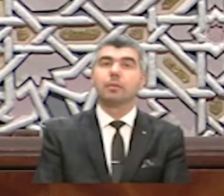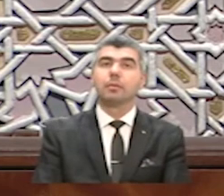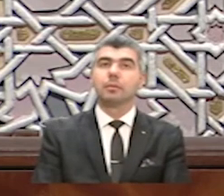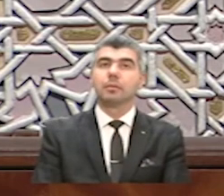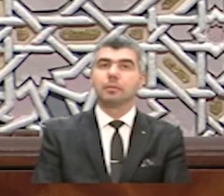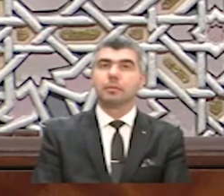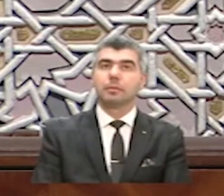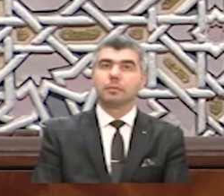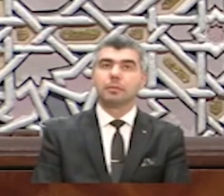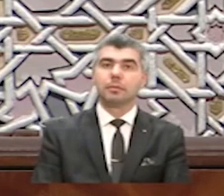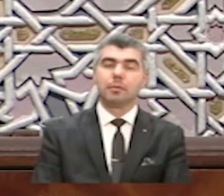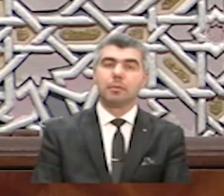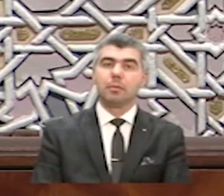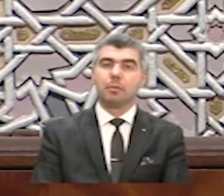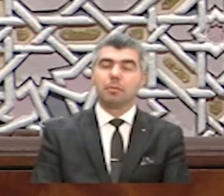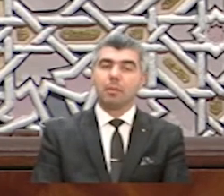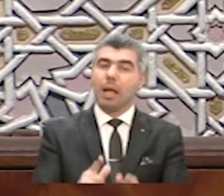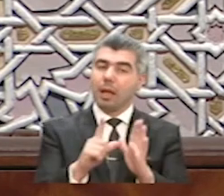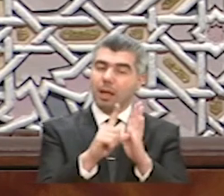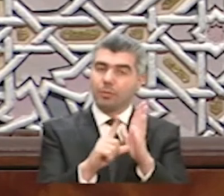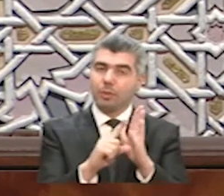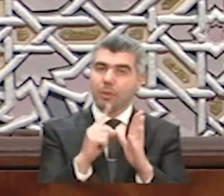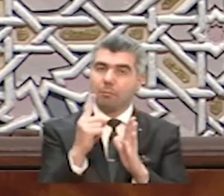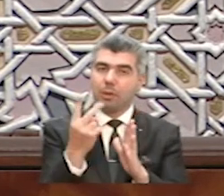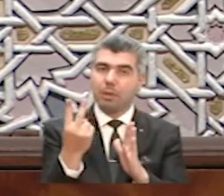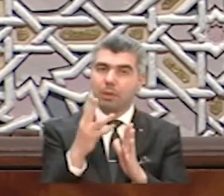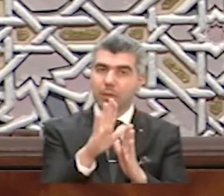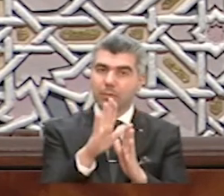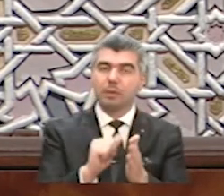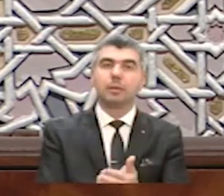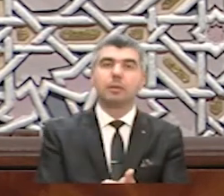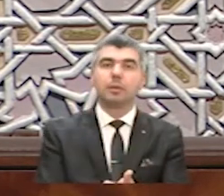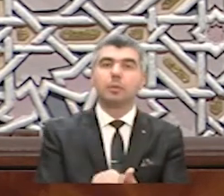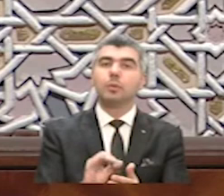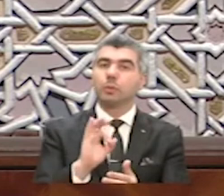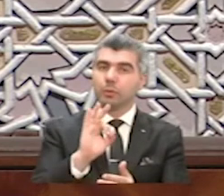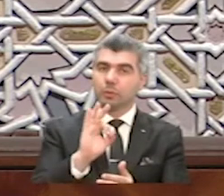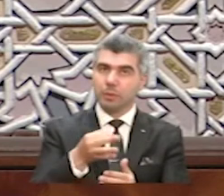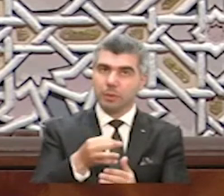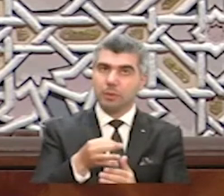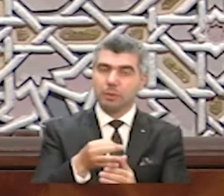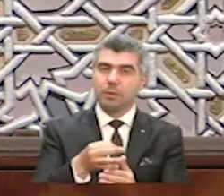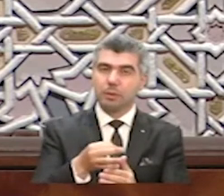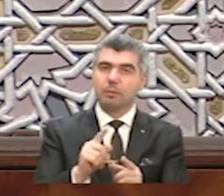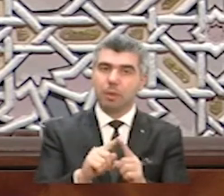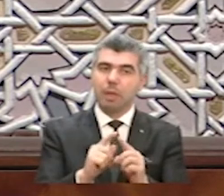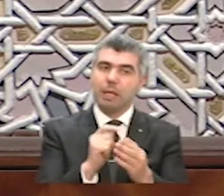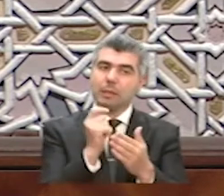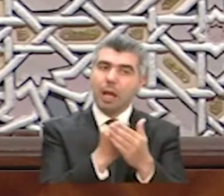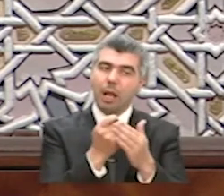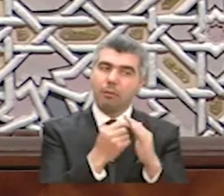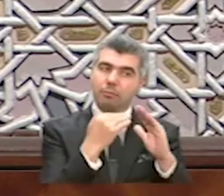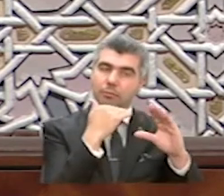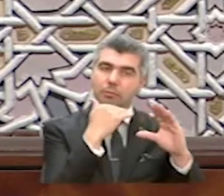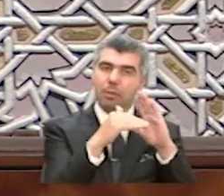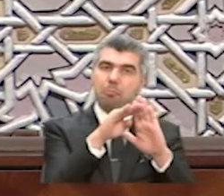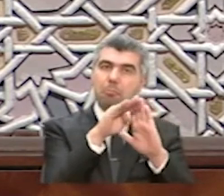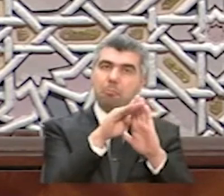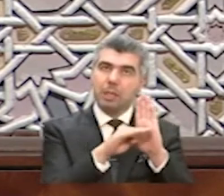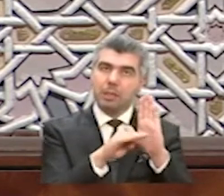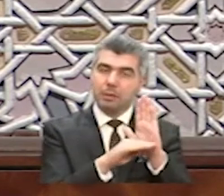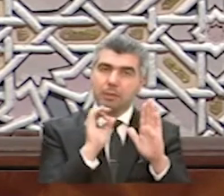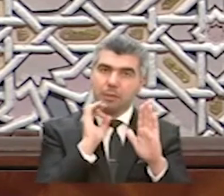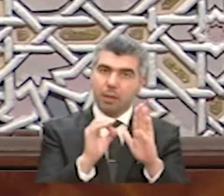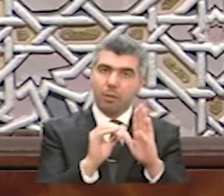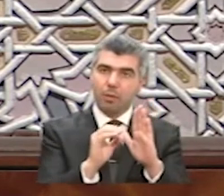152 سيد رئيس مادة 152 أنه فعلا أنه كتوصل طلبات المكتب، ولكن لابد من شروط وأنه